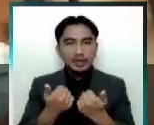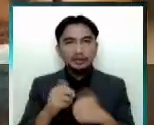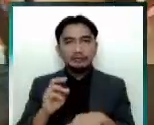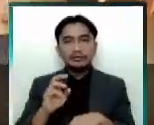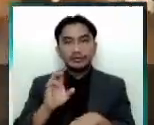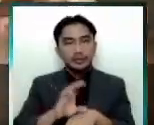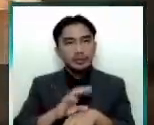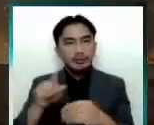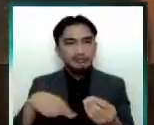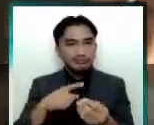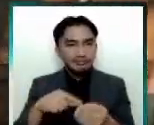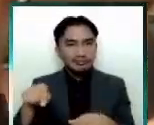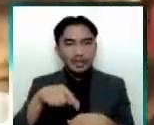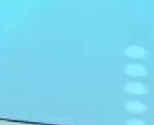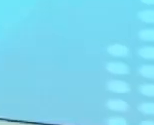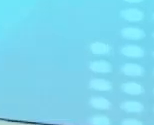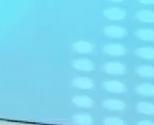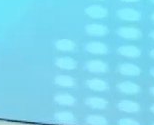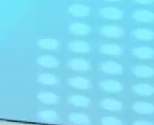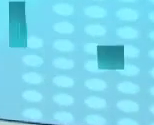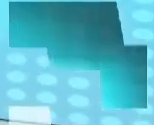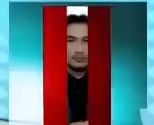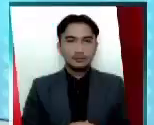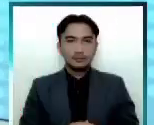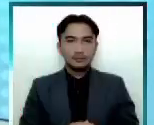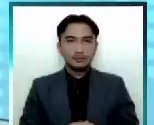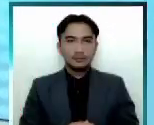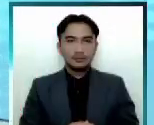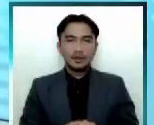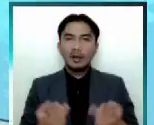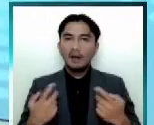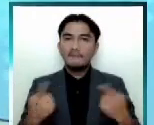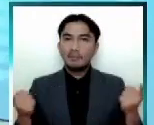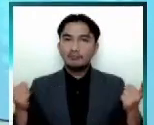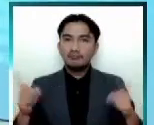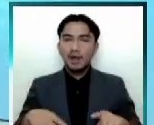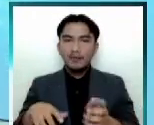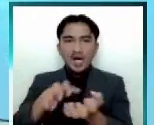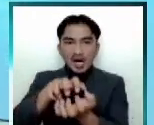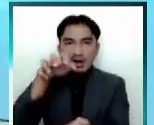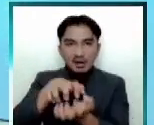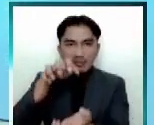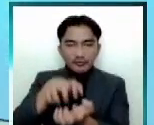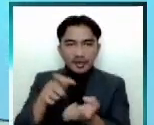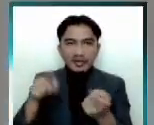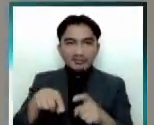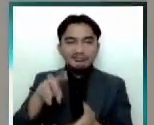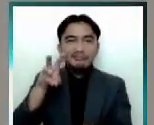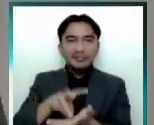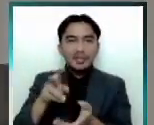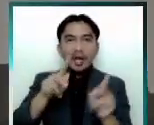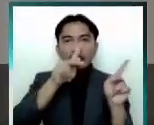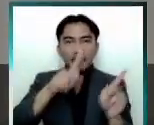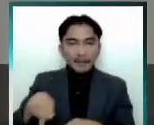pagpupulong na gaganapin sa Oktubre. Isa na namang insidente ng pag-atake ng buhaya ang naitala sa Palawan. Sa ulat ng